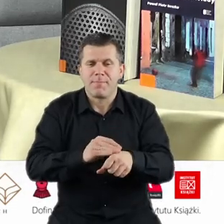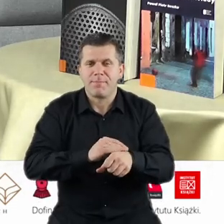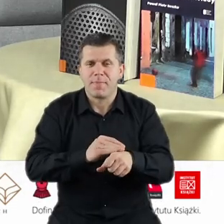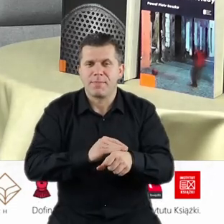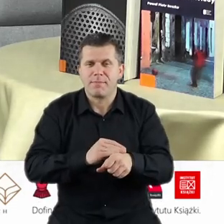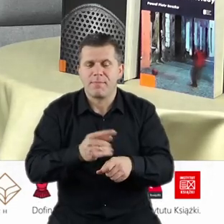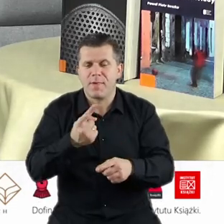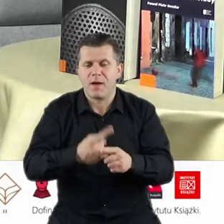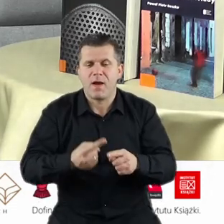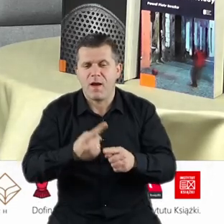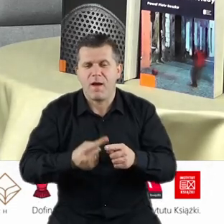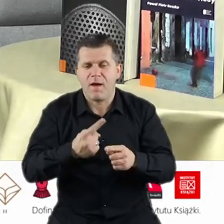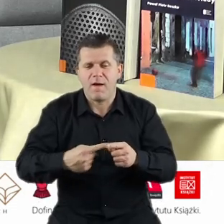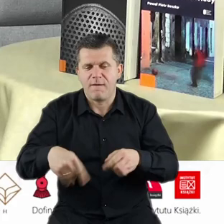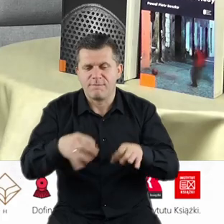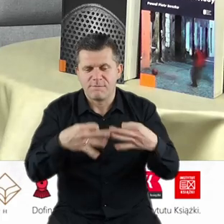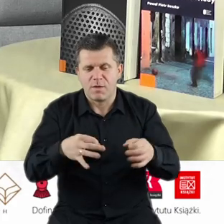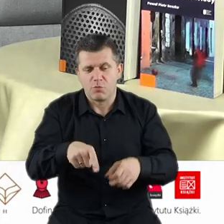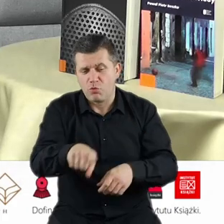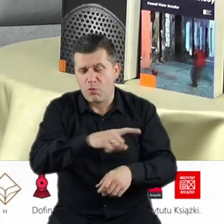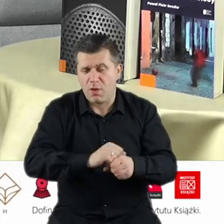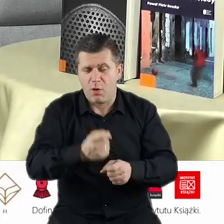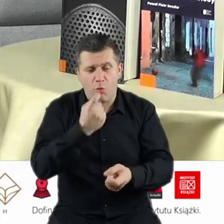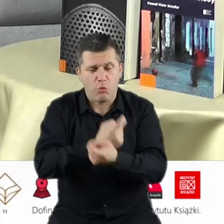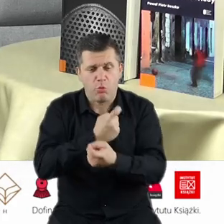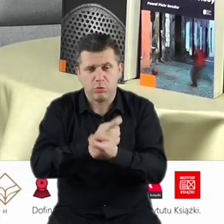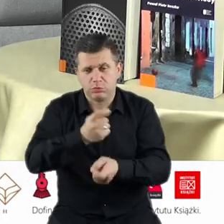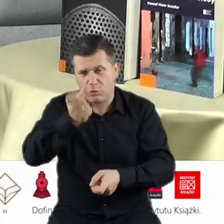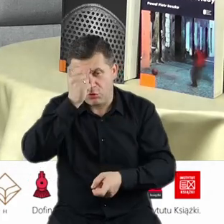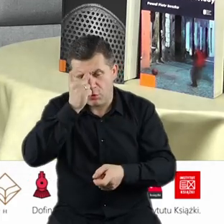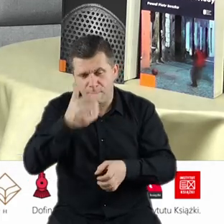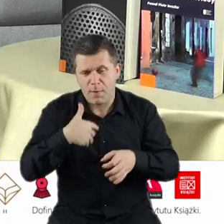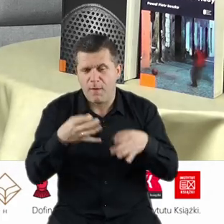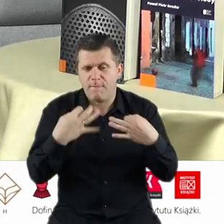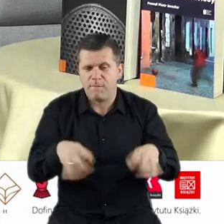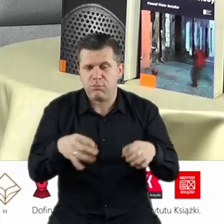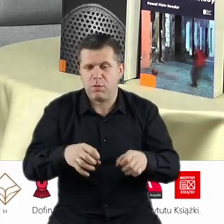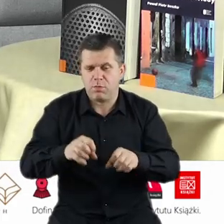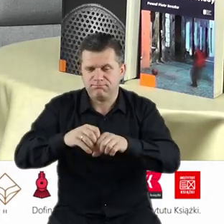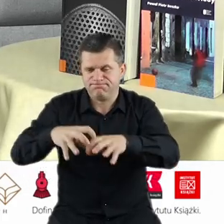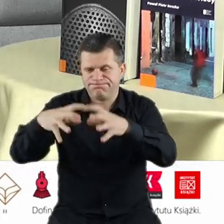ten materiał, który pozostał po pouczkach, czyli ludzkie kości przemyte.